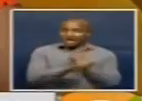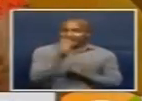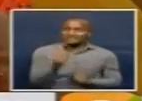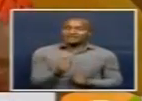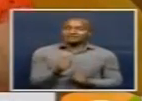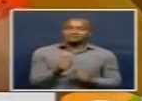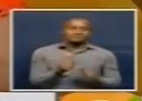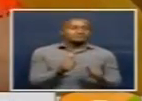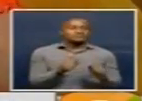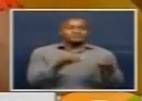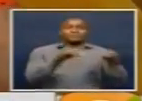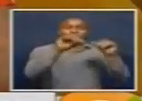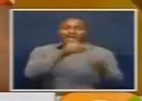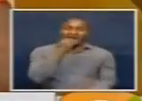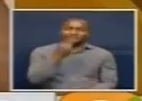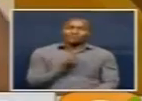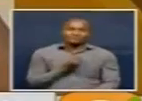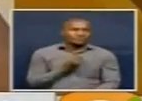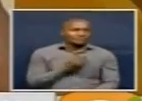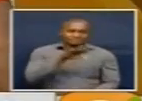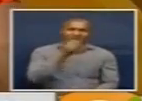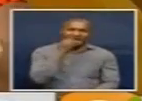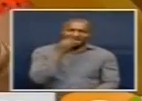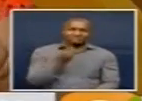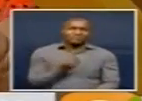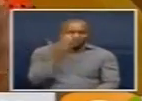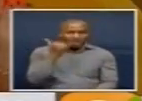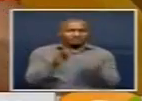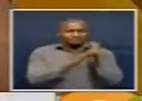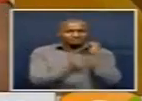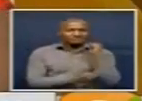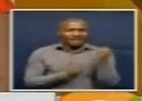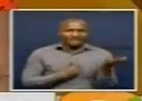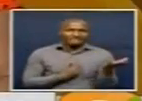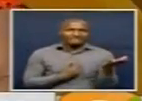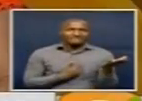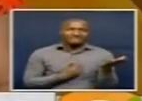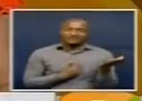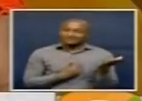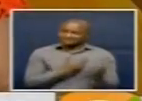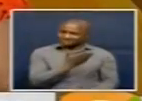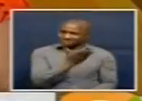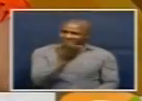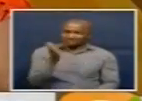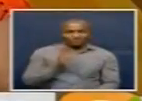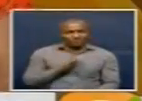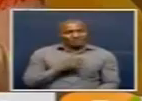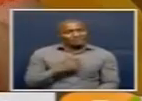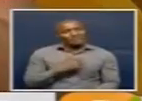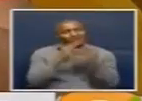udongo, anatafuna kile kiasi cha kwamba anataka kwamba nyinyi mjue kama ni mjamzito. Wanangu wapenzi, siku hizo wanawake hata sijui nitawaambia